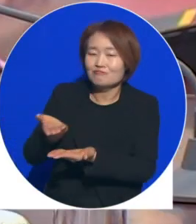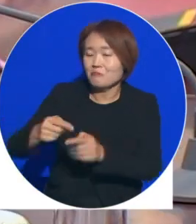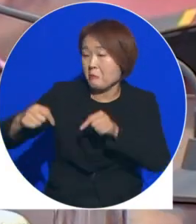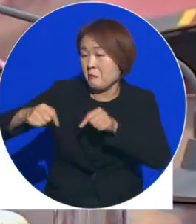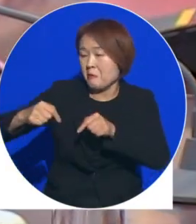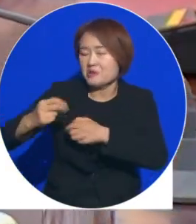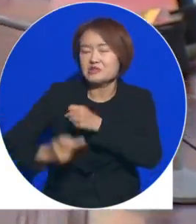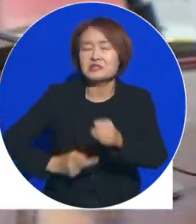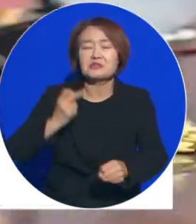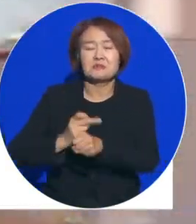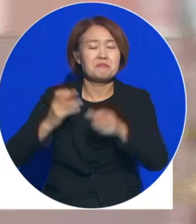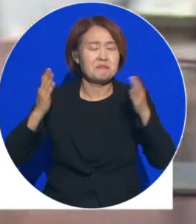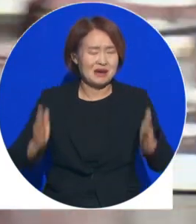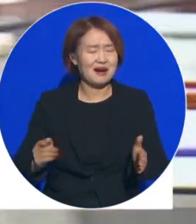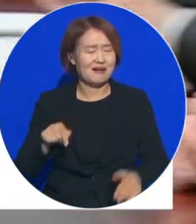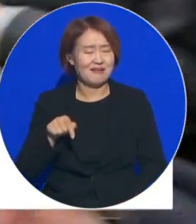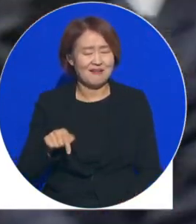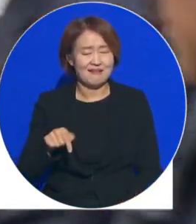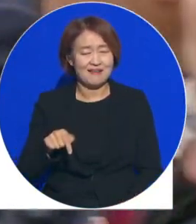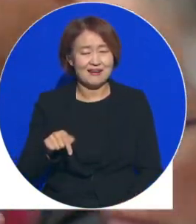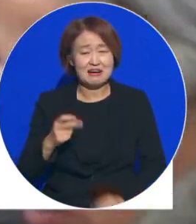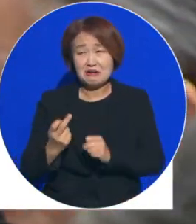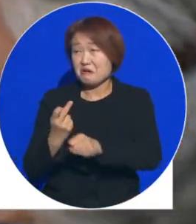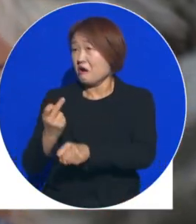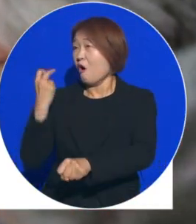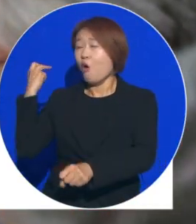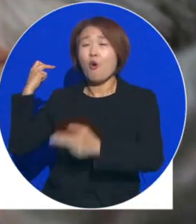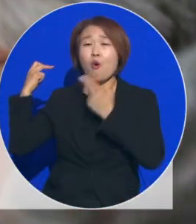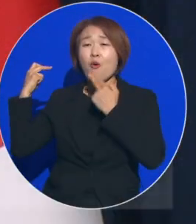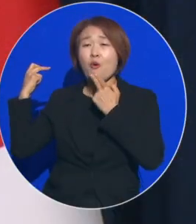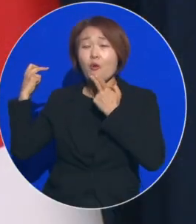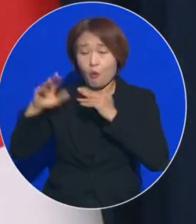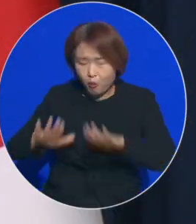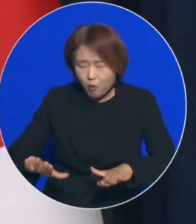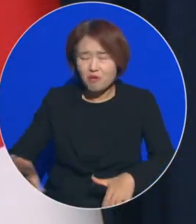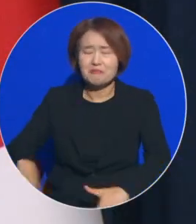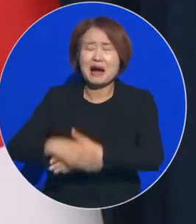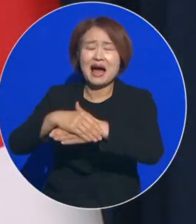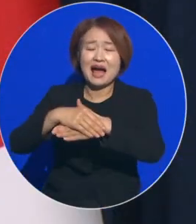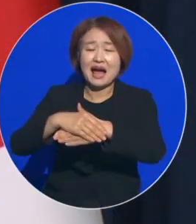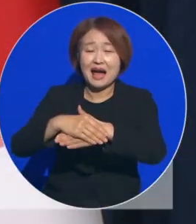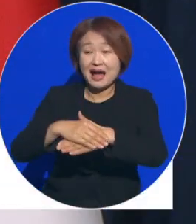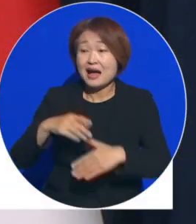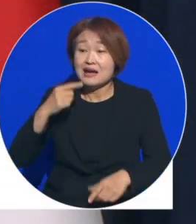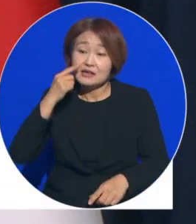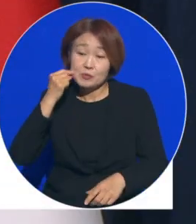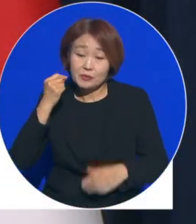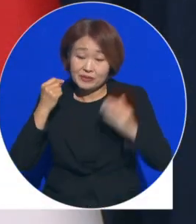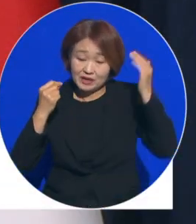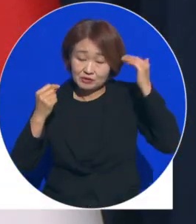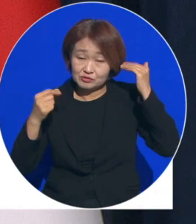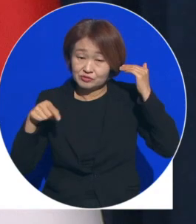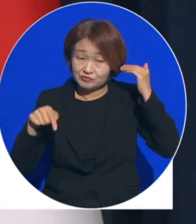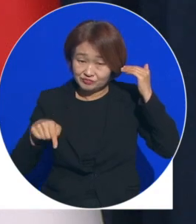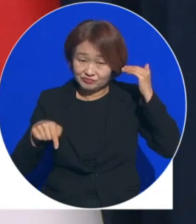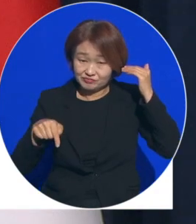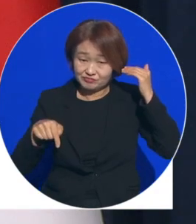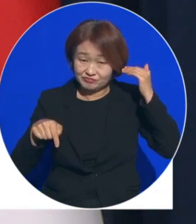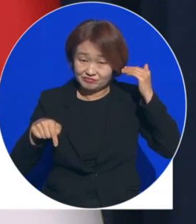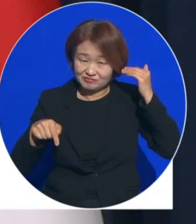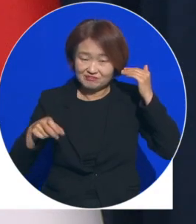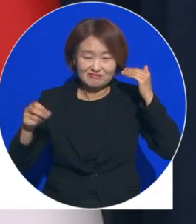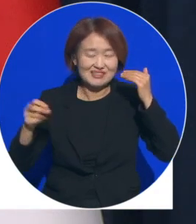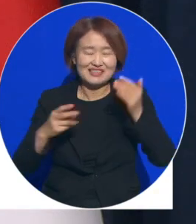12년 만에 복원되면서 양국관계는 전환점을 맞았습니다 우리 두 정상은 한일관계